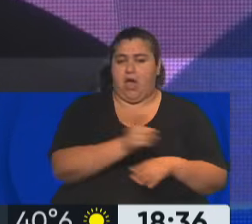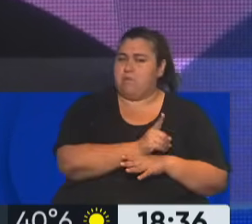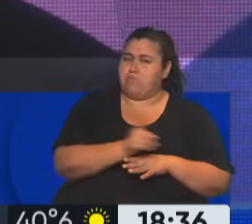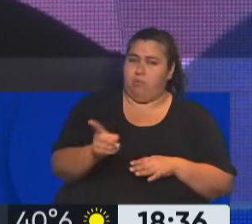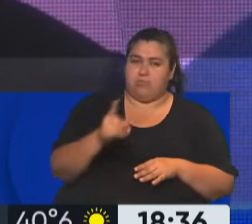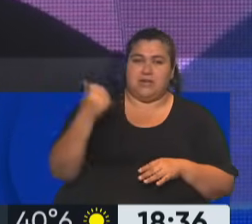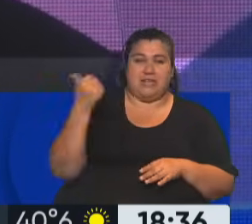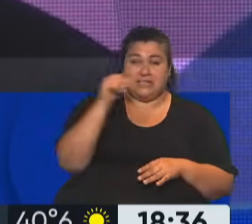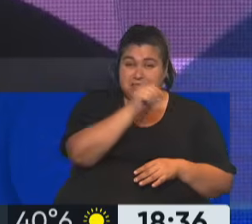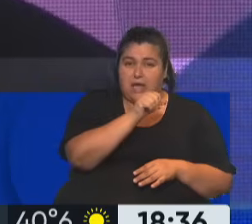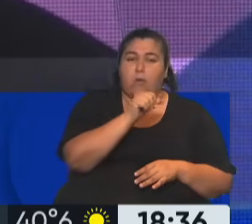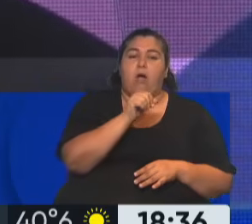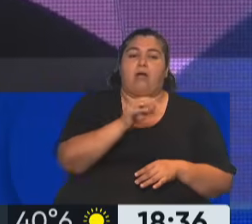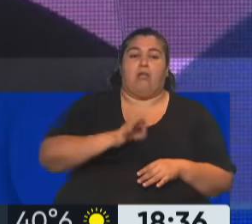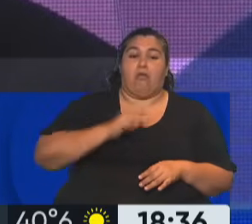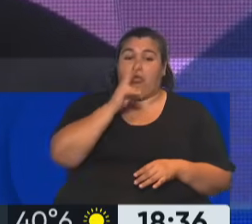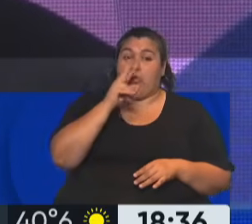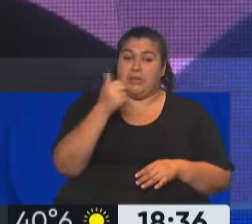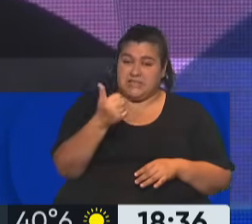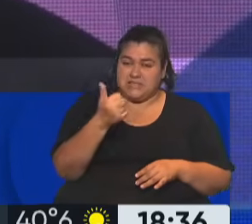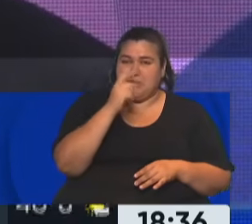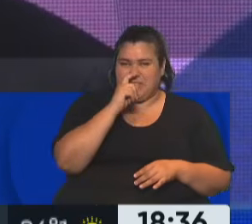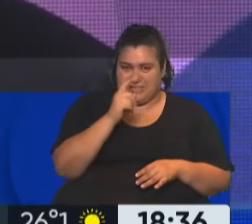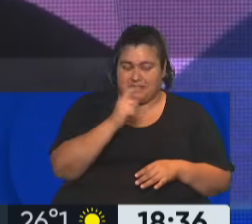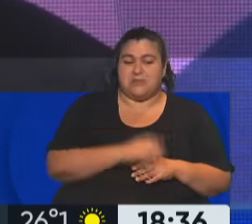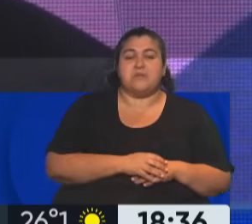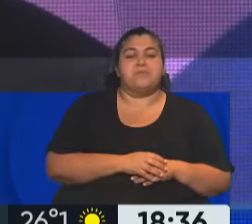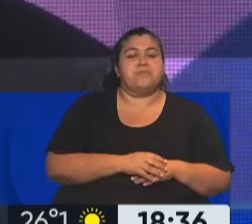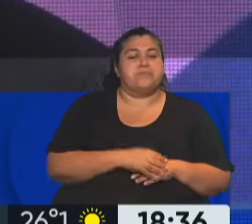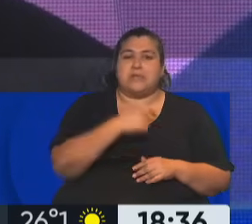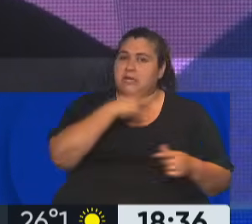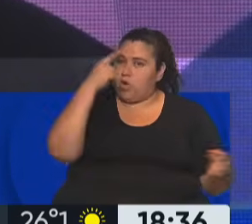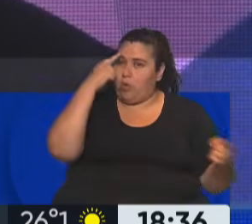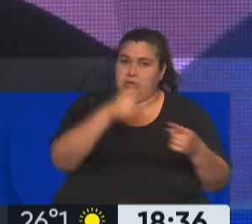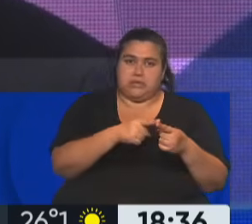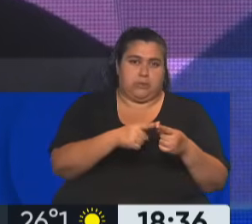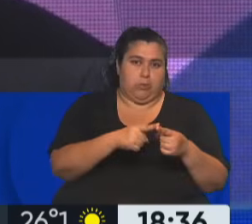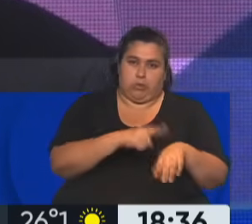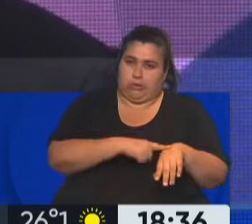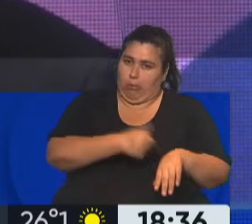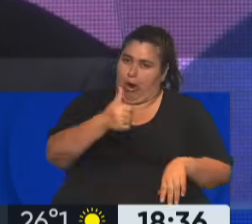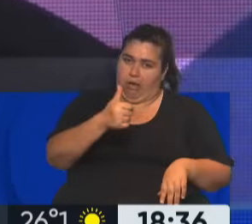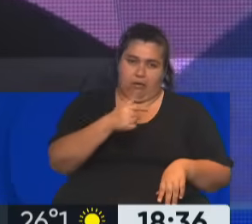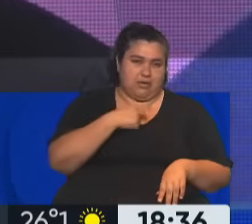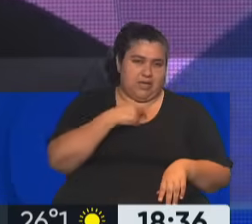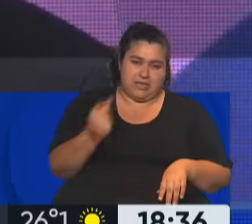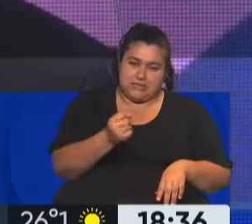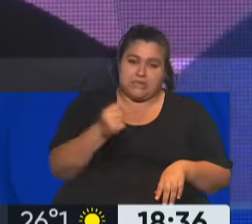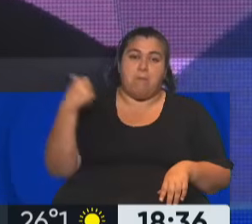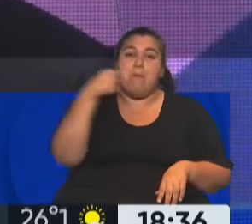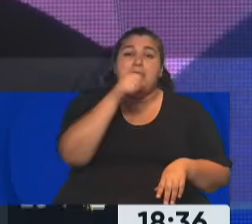够做好攻台的准备，它是不是能够如期达到它的目标，这是一回事